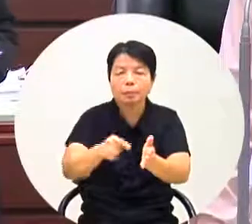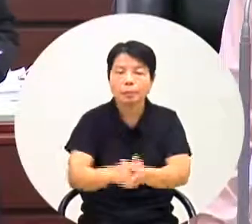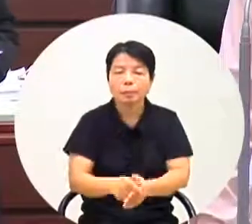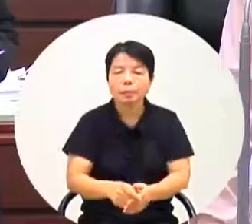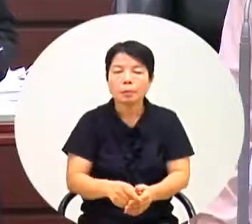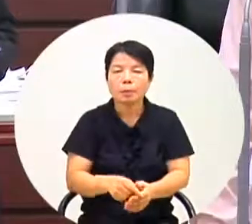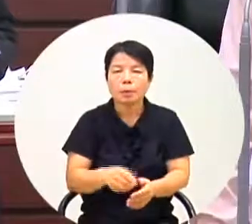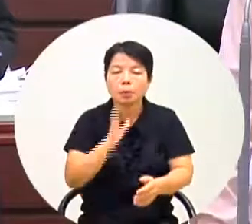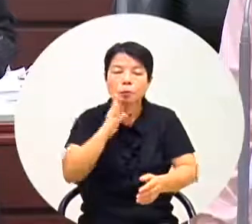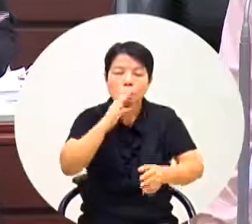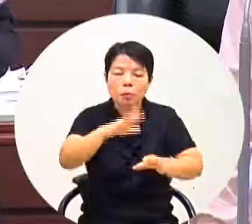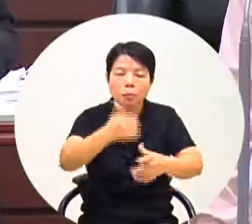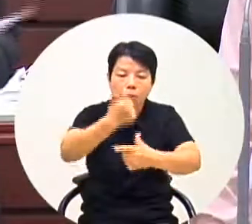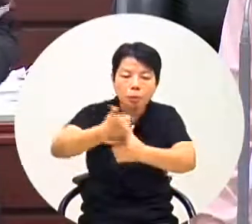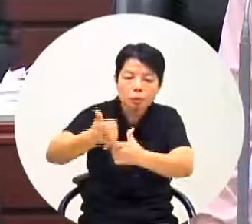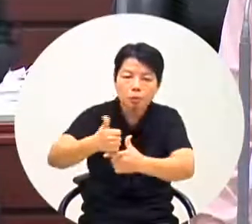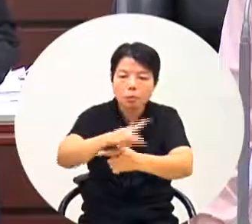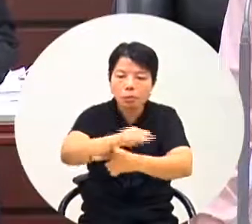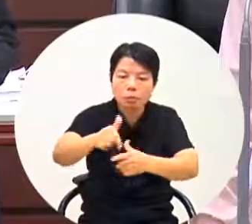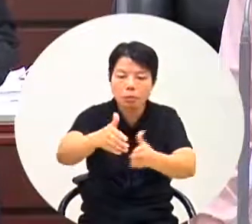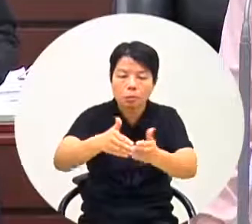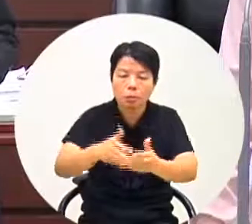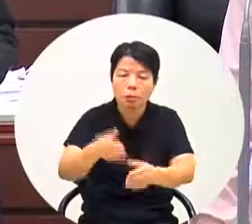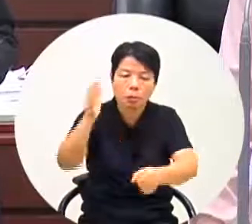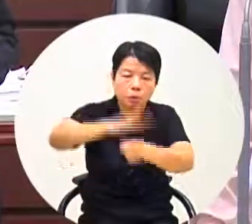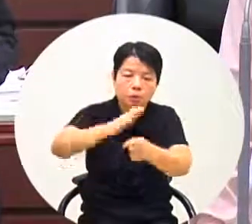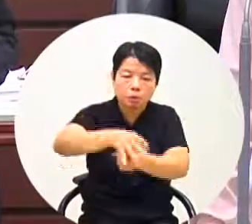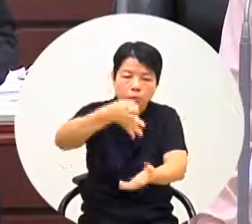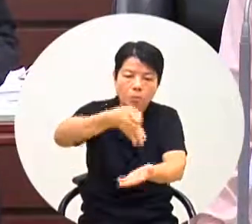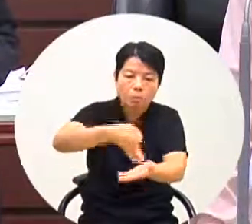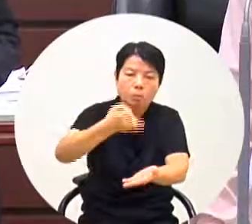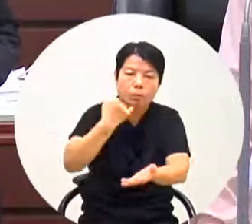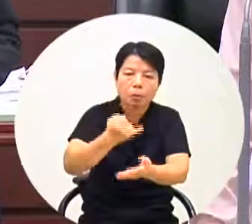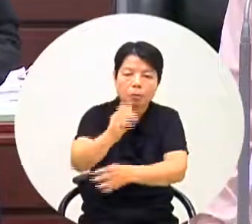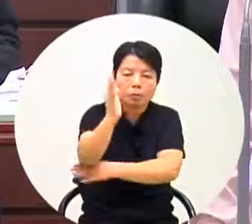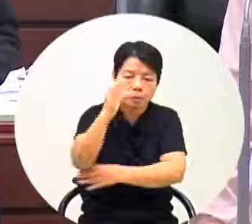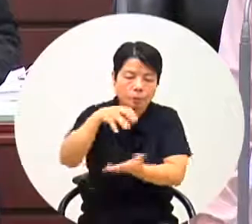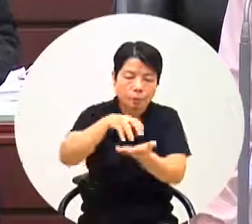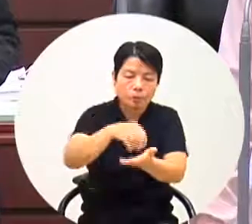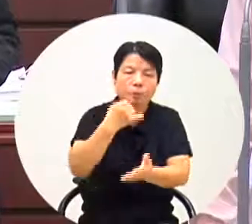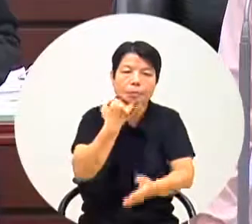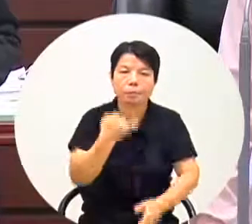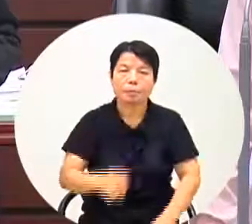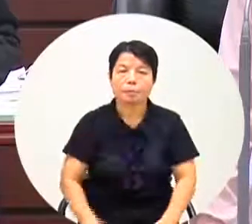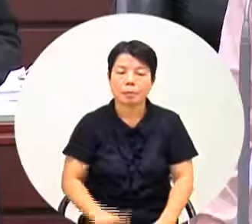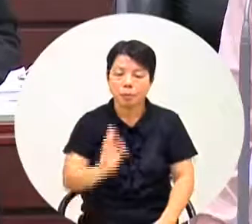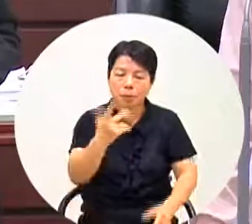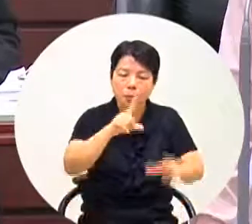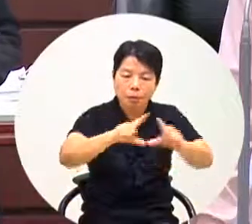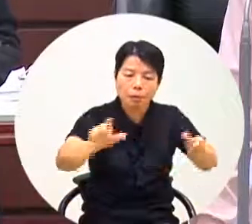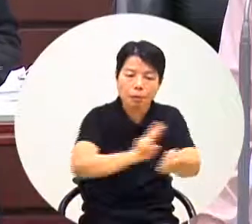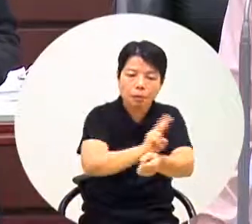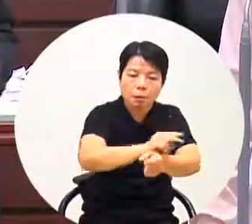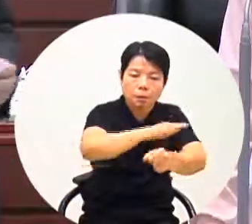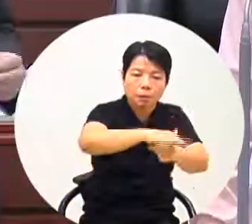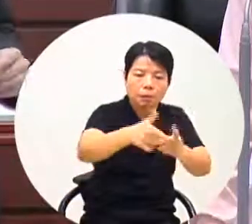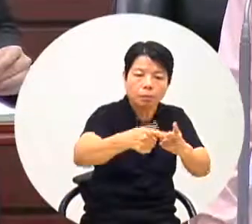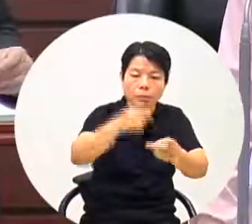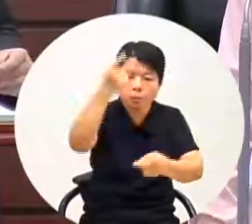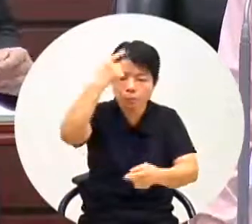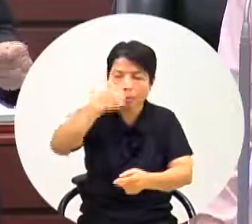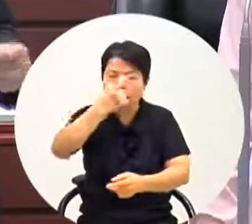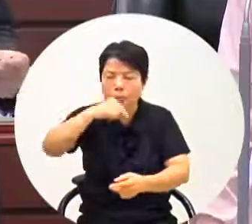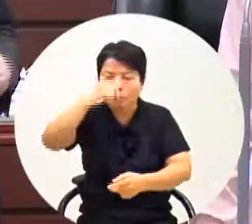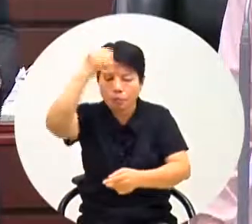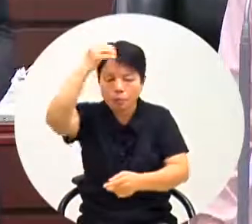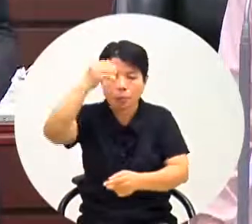过一个建物补登记的手法去取得合法身份。那不过在大林埔凤屏头地区，这个关于这个沿海六乙这个